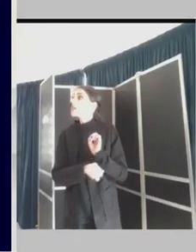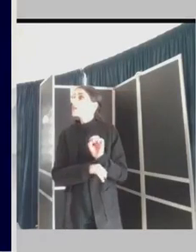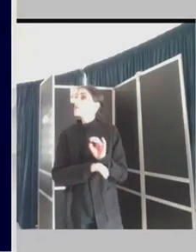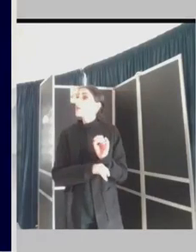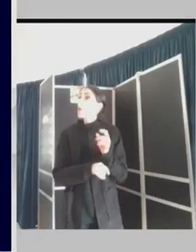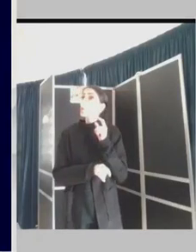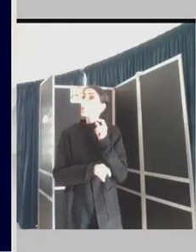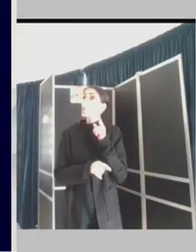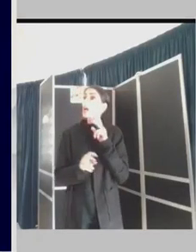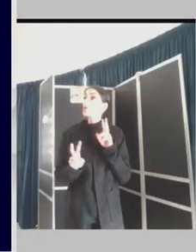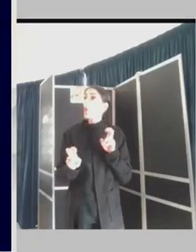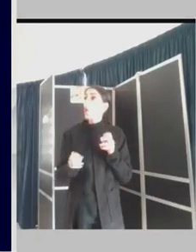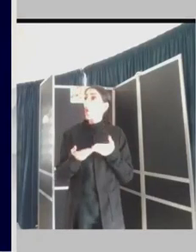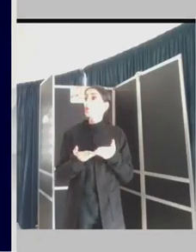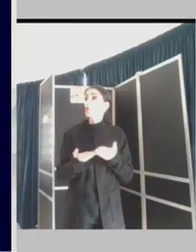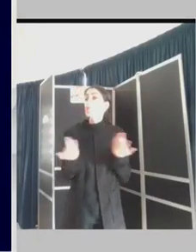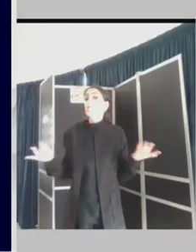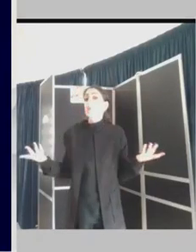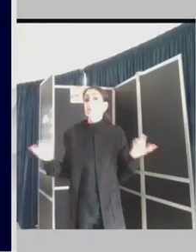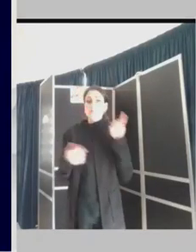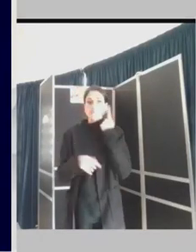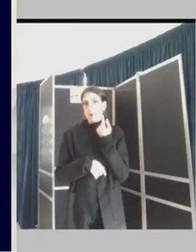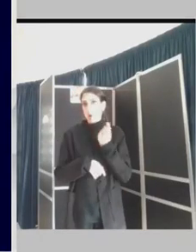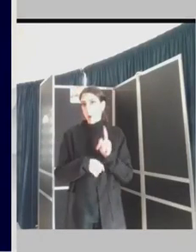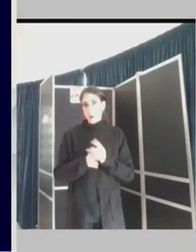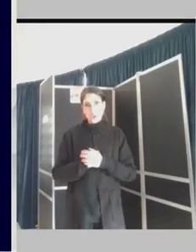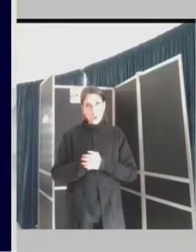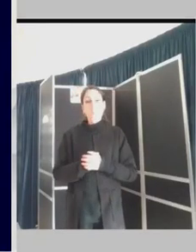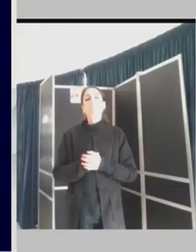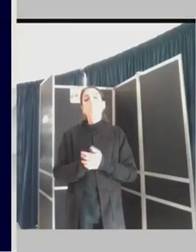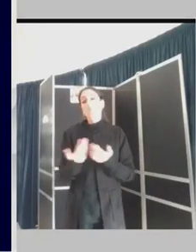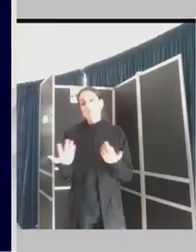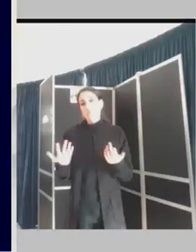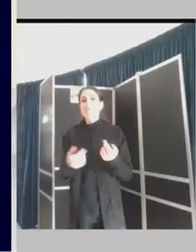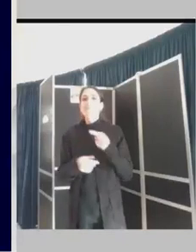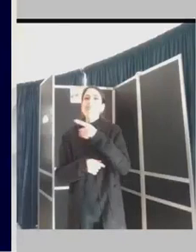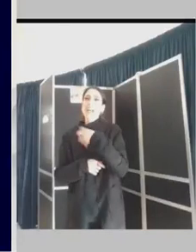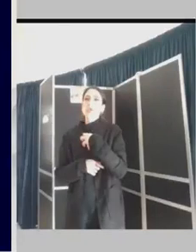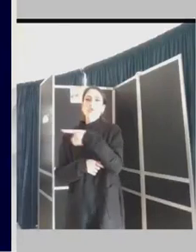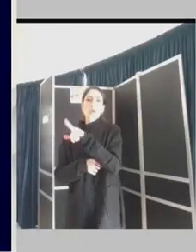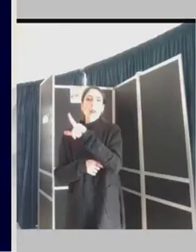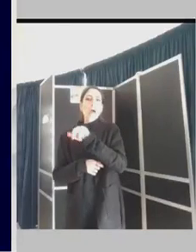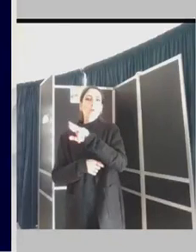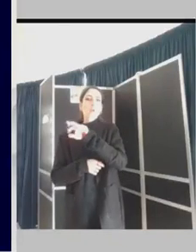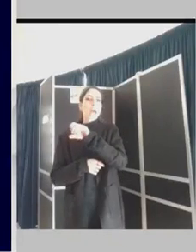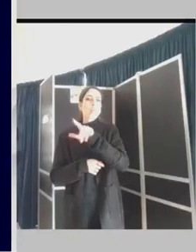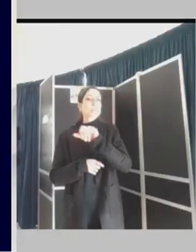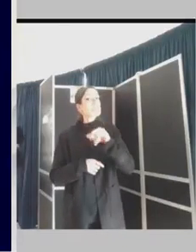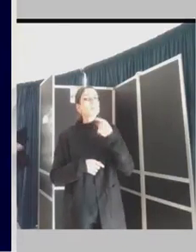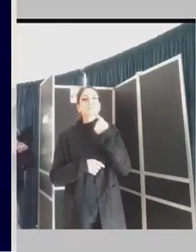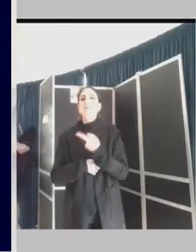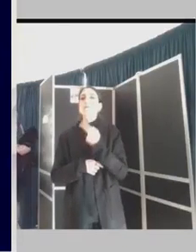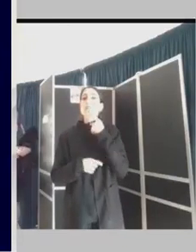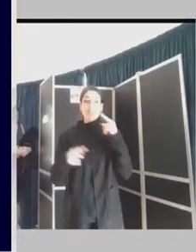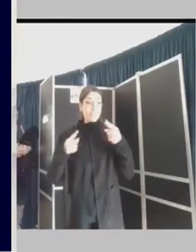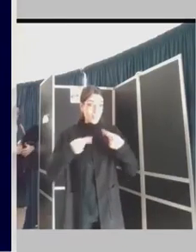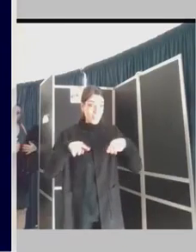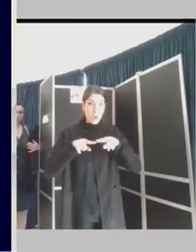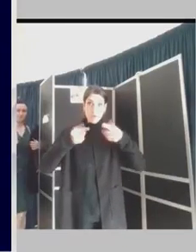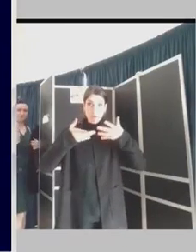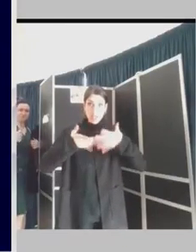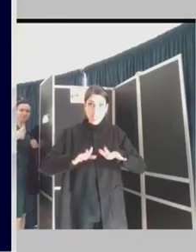L'assessora Laurelli ci diceva: usciamo da questo consiglio con qualcosa di concreto. Ecco, io faccio due proposte molto concrete, al di là del fatto